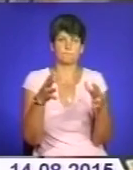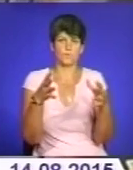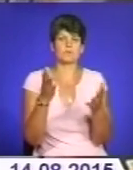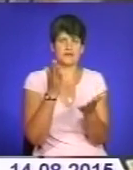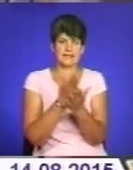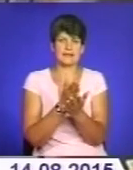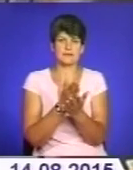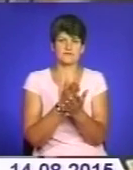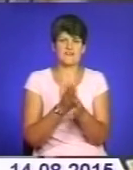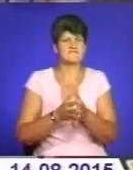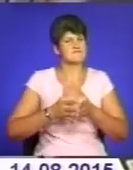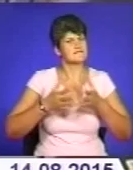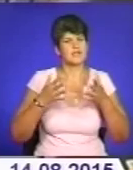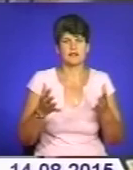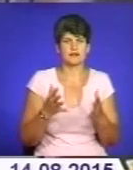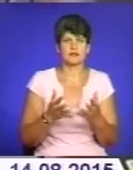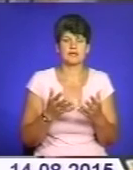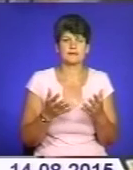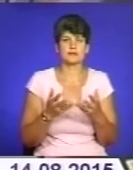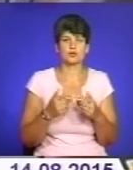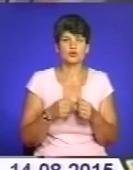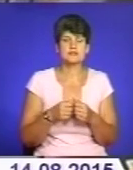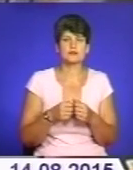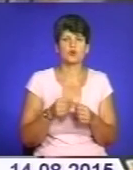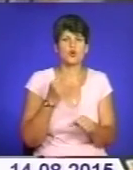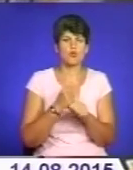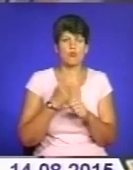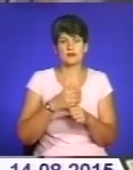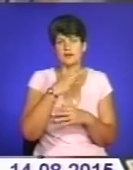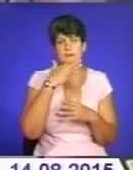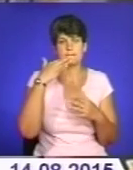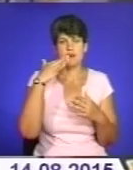скоріше за все, в великих ще кількостях, тому роботи багато.